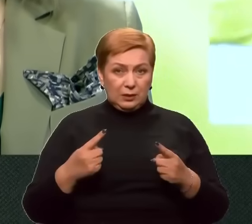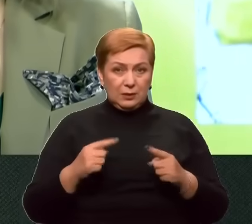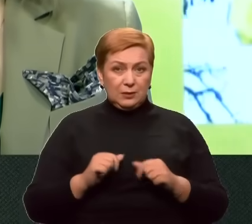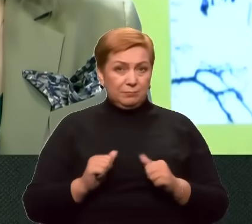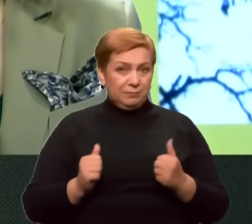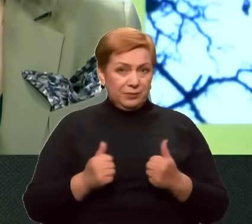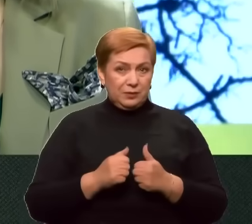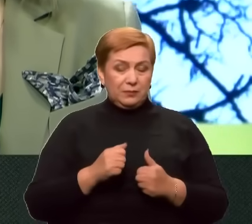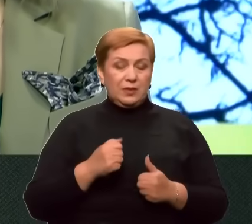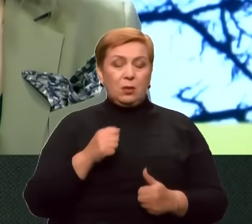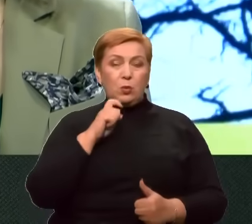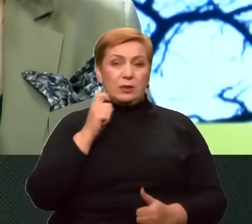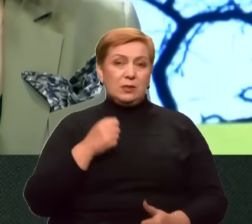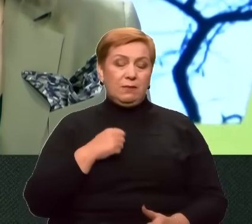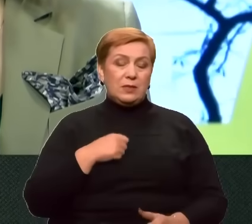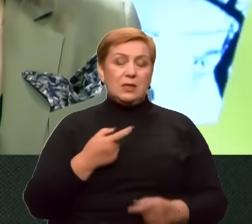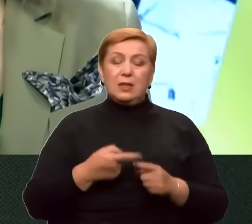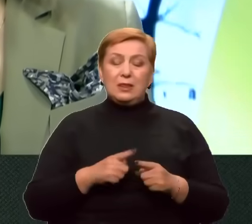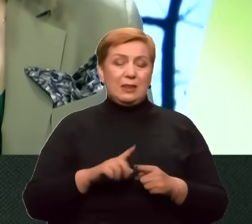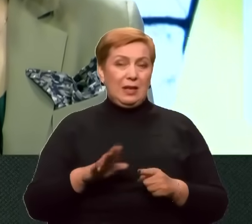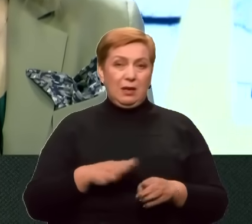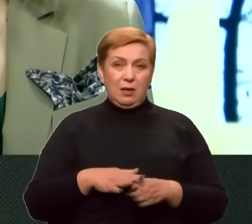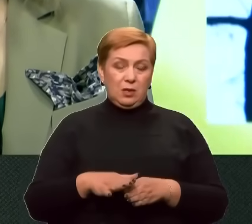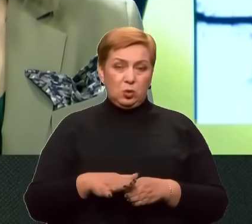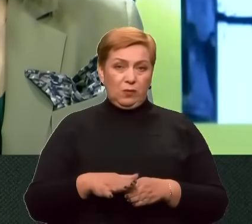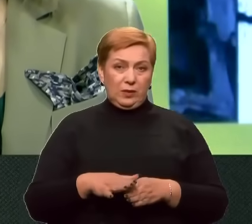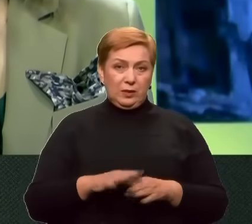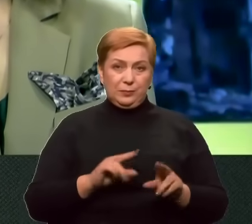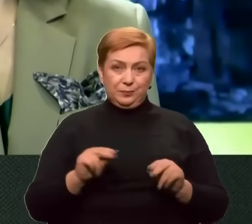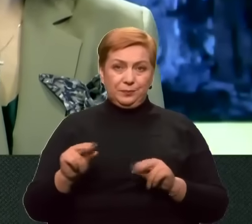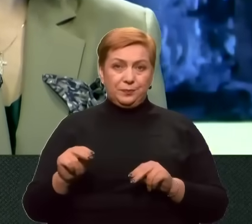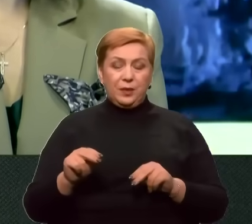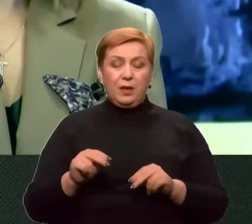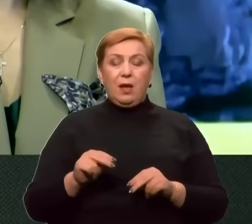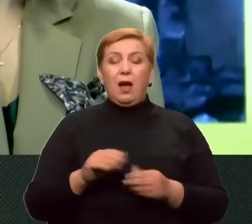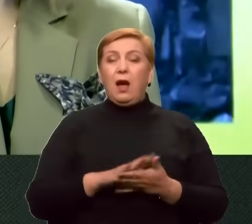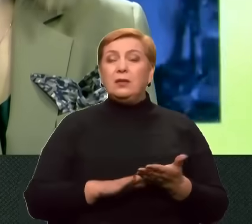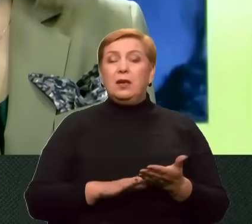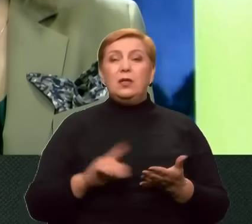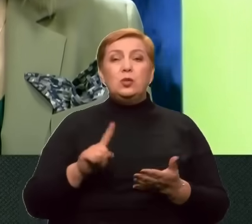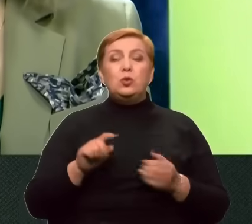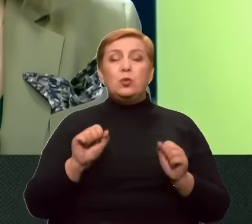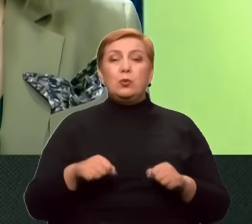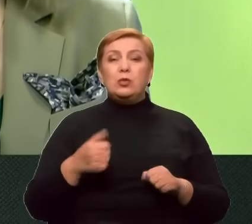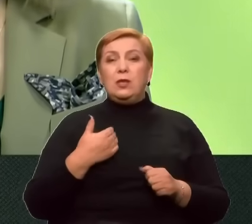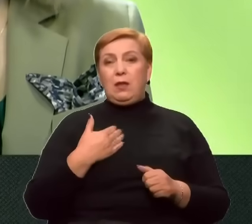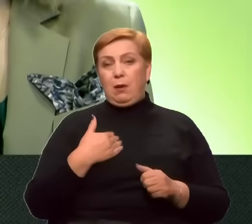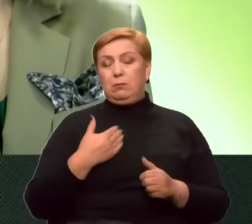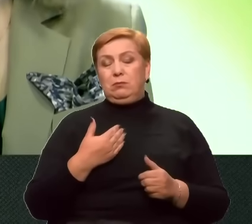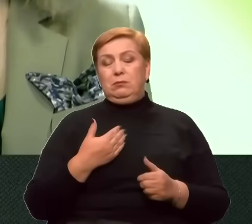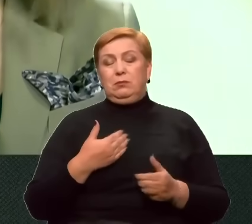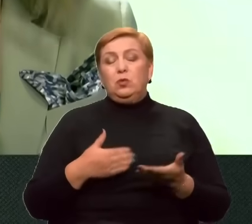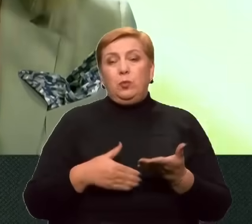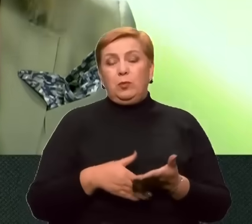українських військ наразі не реалізовано. Пане Дмитре, ну а далі про те, що може допомогти нам у веденні бойових дій,